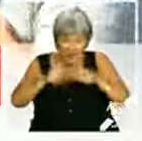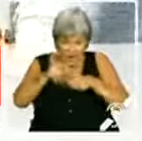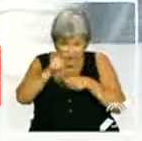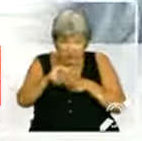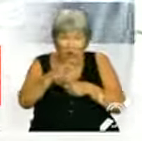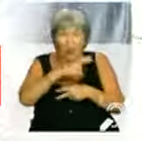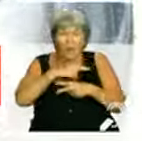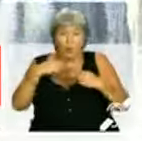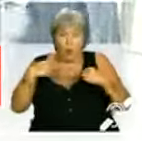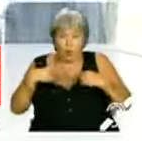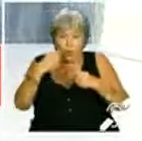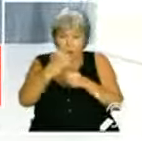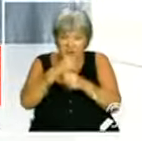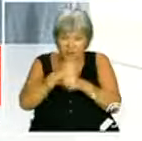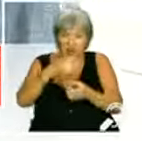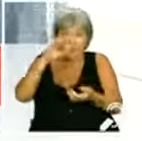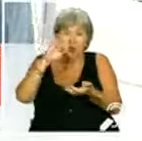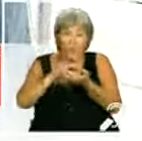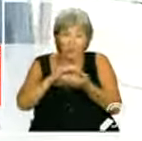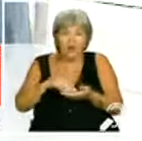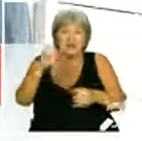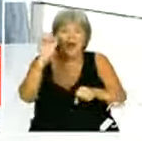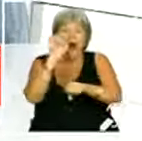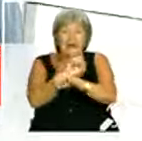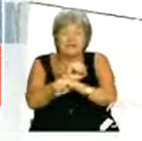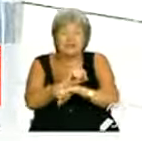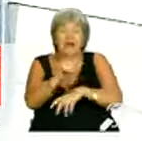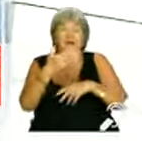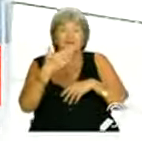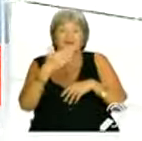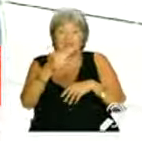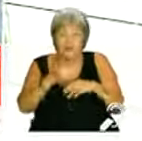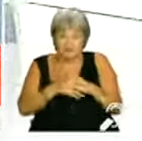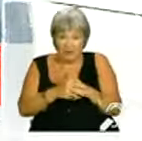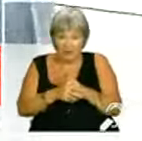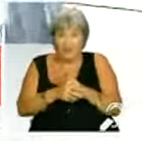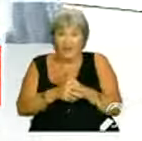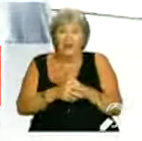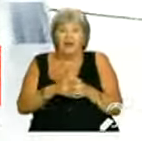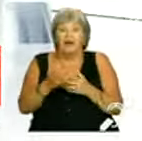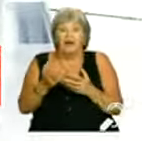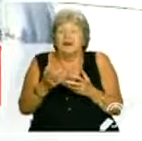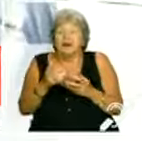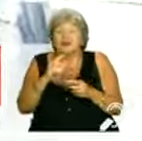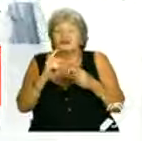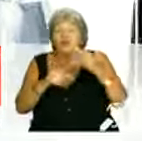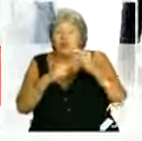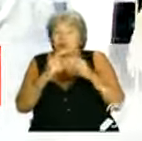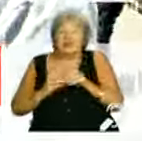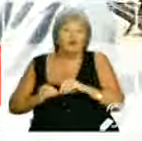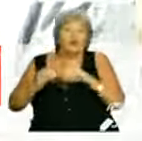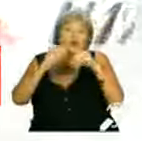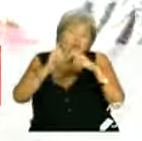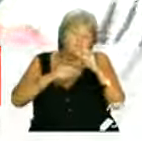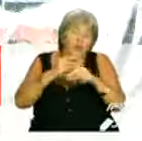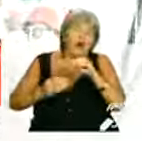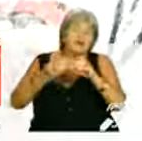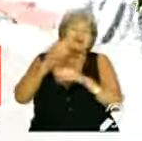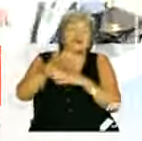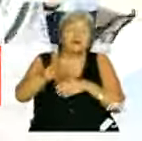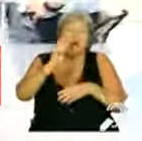facă propunerea legată de măsuri judiciare. Vorbim cel mai probabil de o propunere privind o arestare preventivă, dar evident